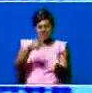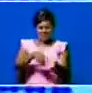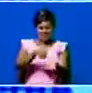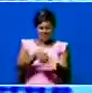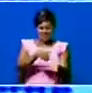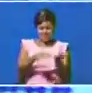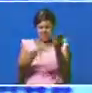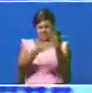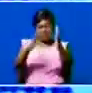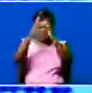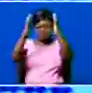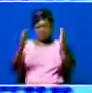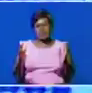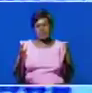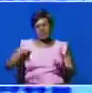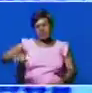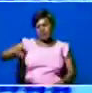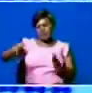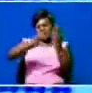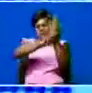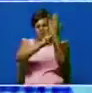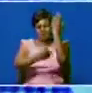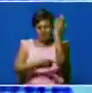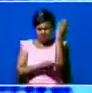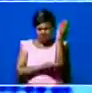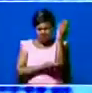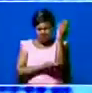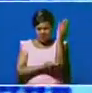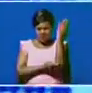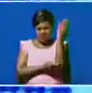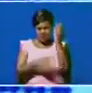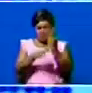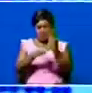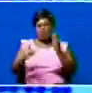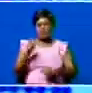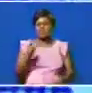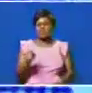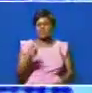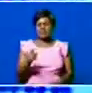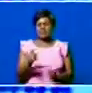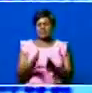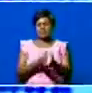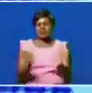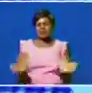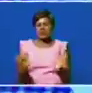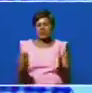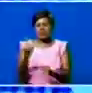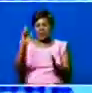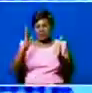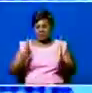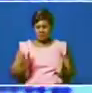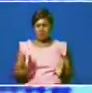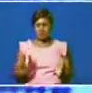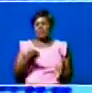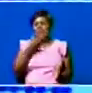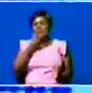kina umaarufu mkubwa katika kaunti ya Kirinyaga, na ni umaarufu huu ambao ulioipa motisha mfanyibiashara Charles Njiru,